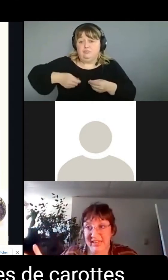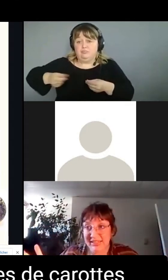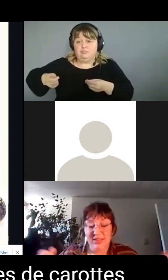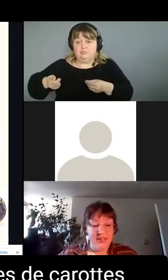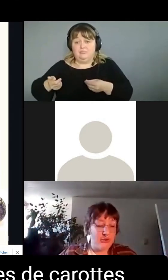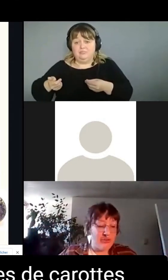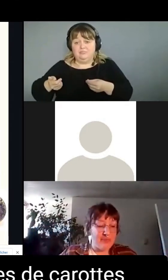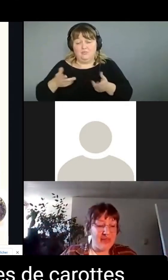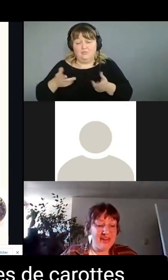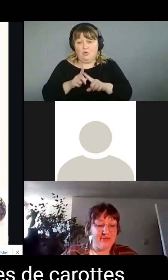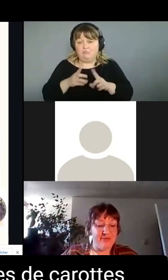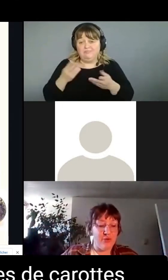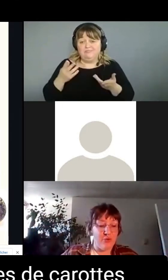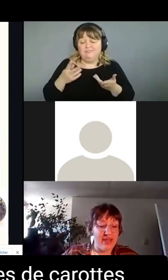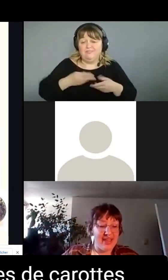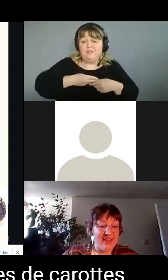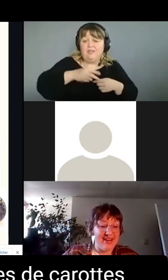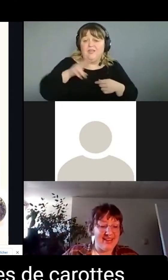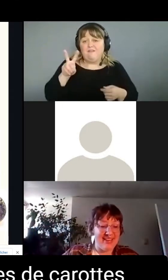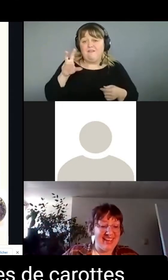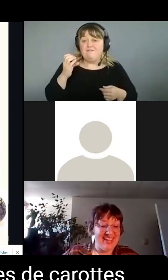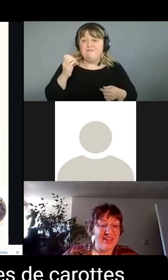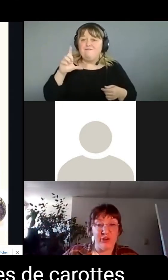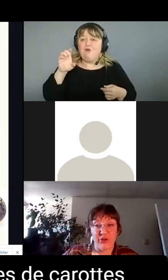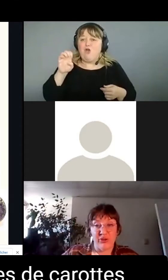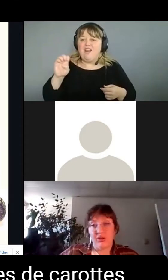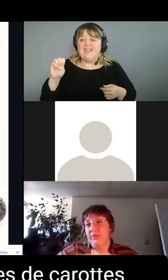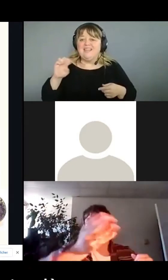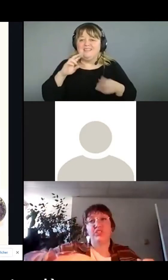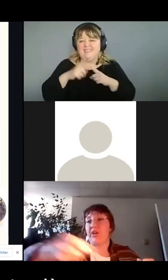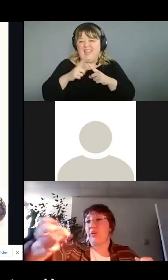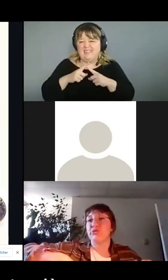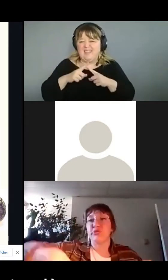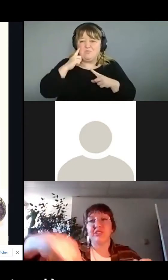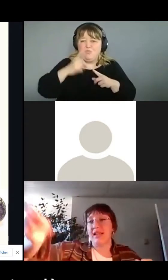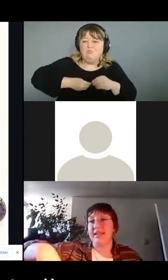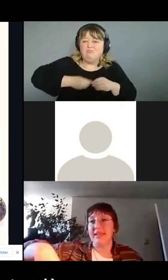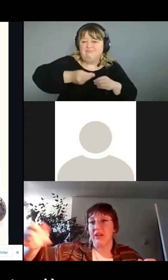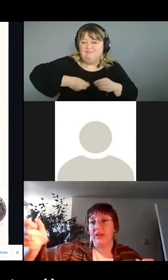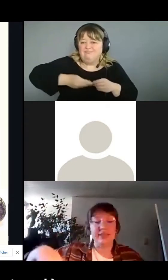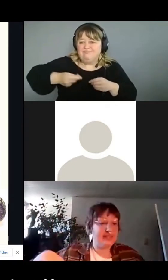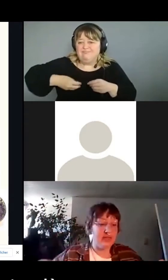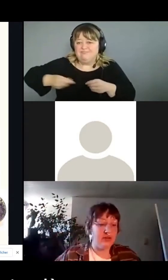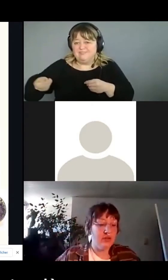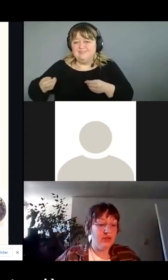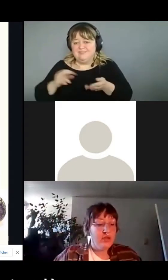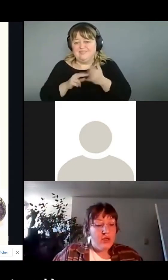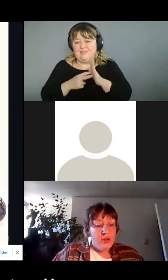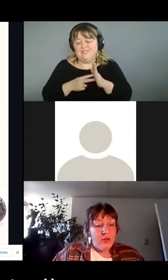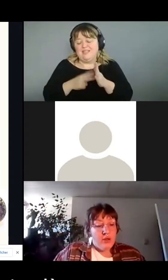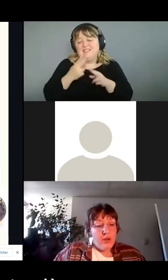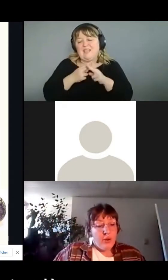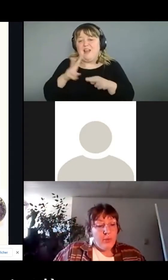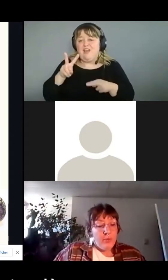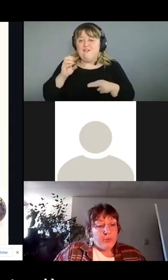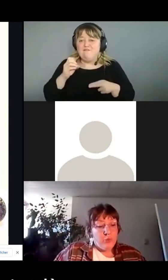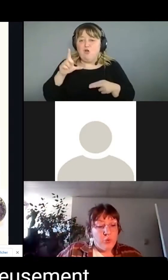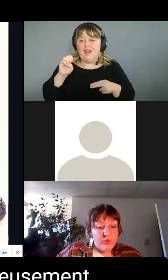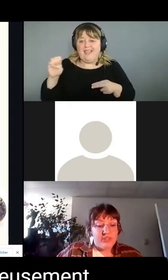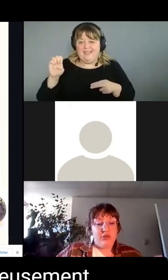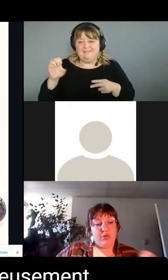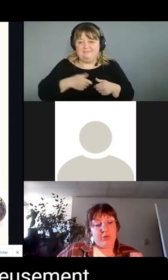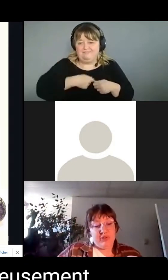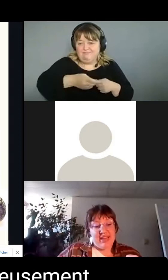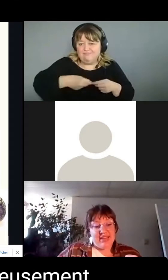la volée, qu'on appelle V-O-L-E-E. Donc, c'est vraiment juste y aller ici et là.